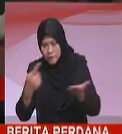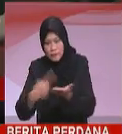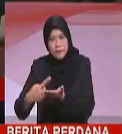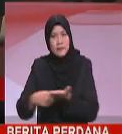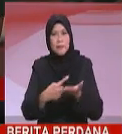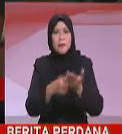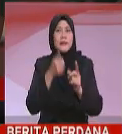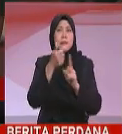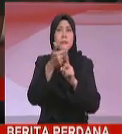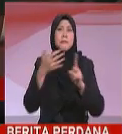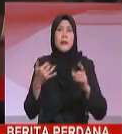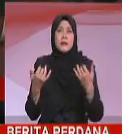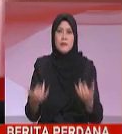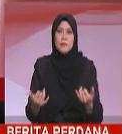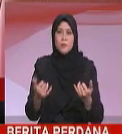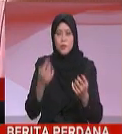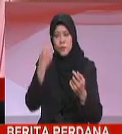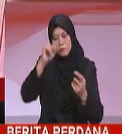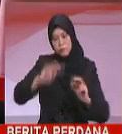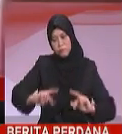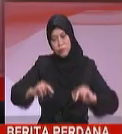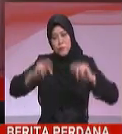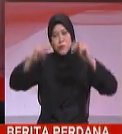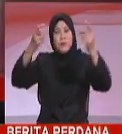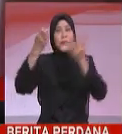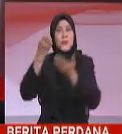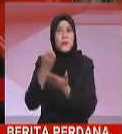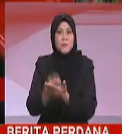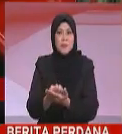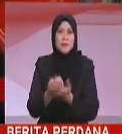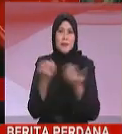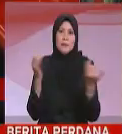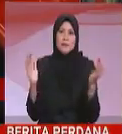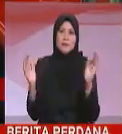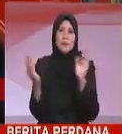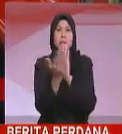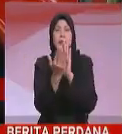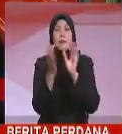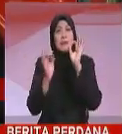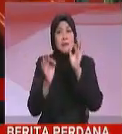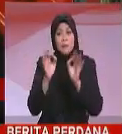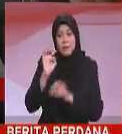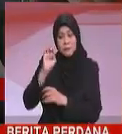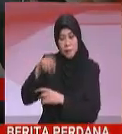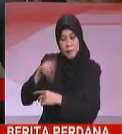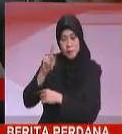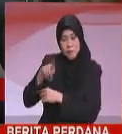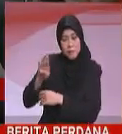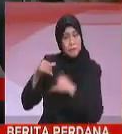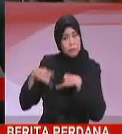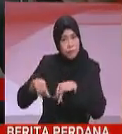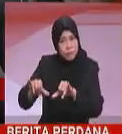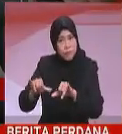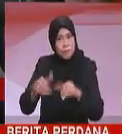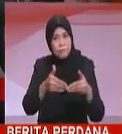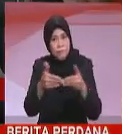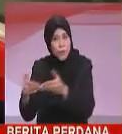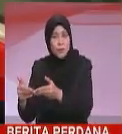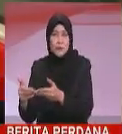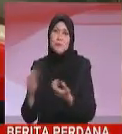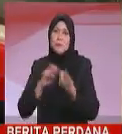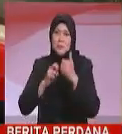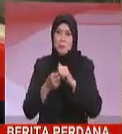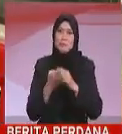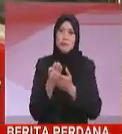semasa dan jangkaan kesan terhadap pemulihan ekonomi yang terpaksa dihadapi sekiranya PKPB terus dilaksanakan. Menurut beliau,